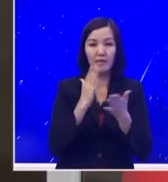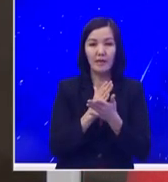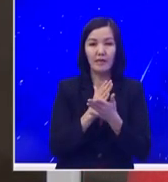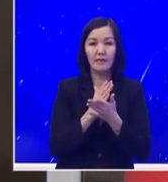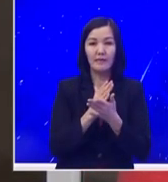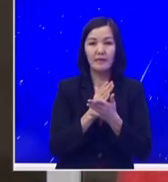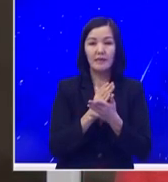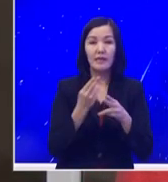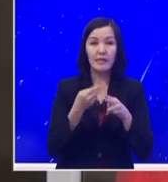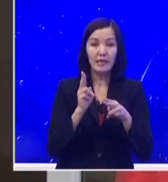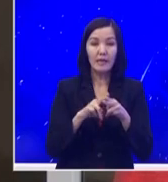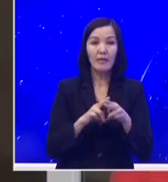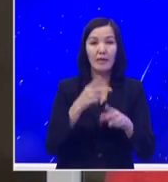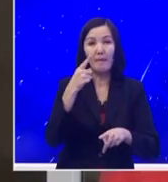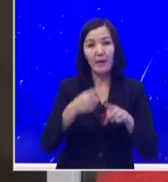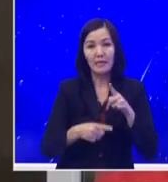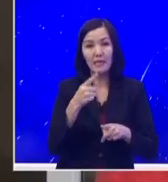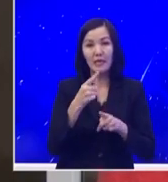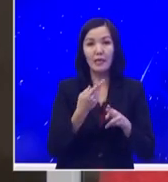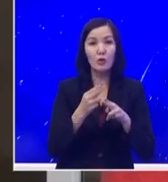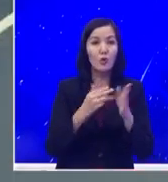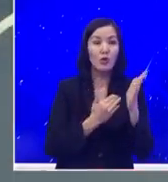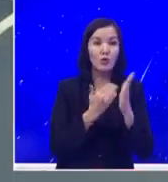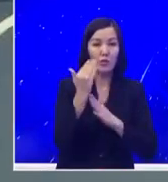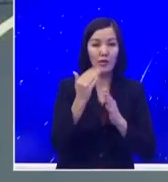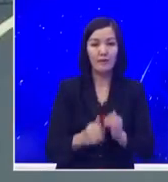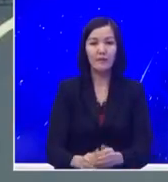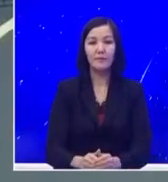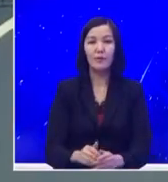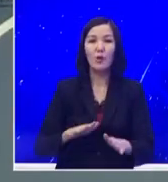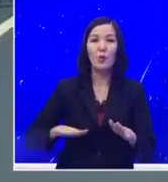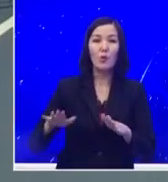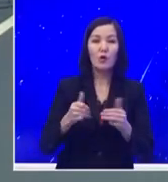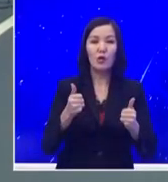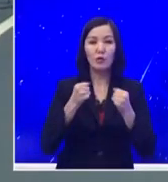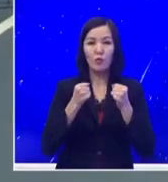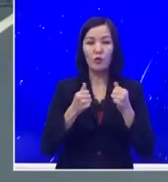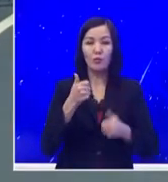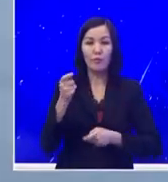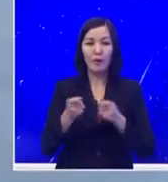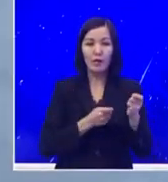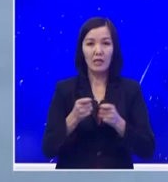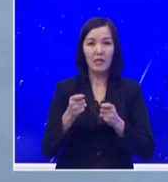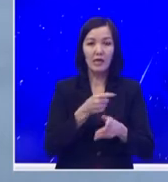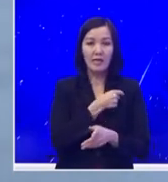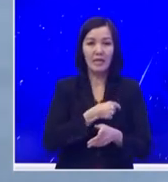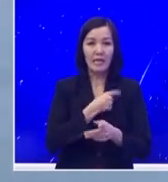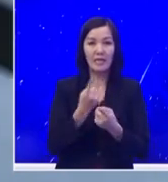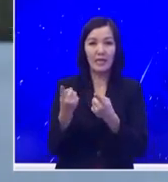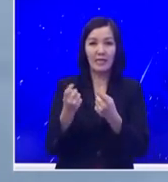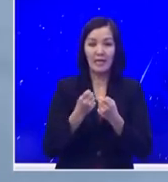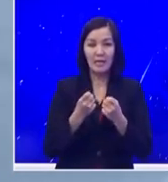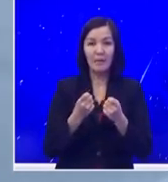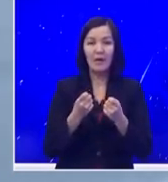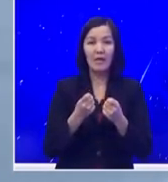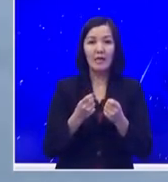ол жақта дегенмен де бәсекелестік өте жоғары. Өңірлік спорт басшылығы тәжірибелі мамандарды тартып, жергілікті теннисшілермен